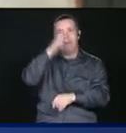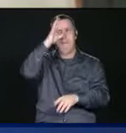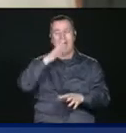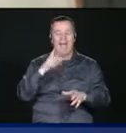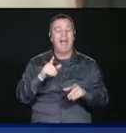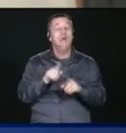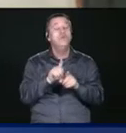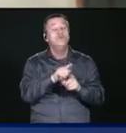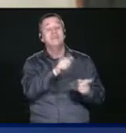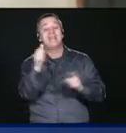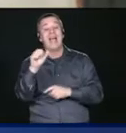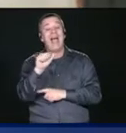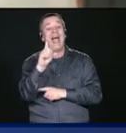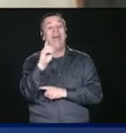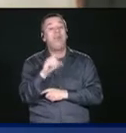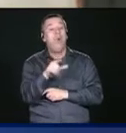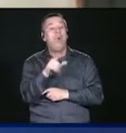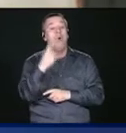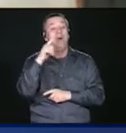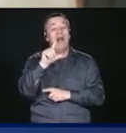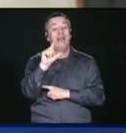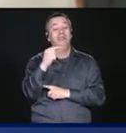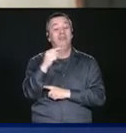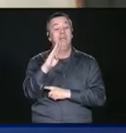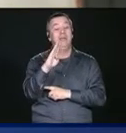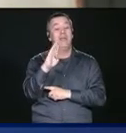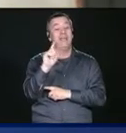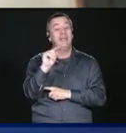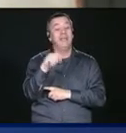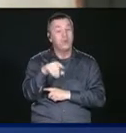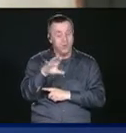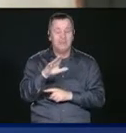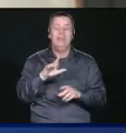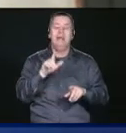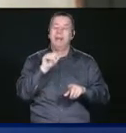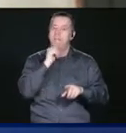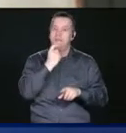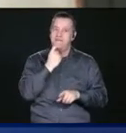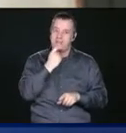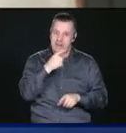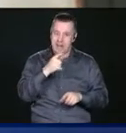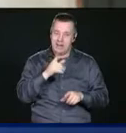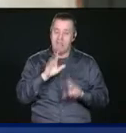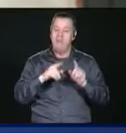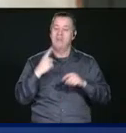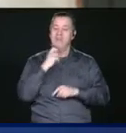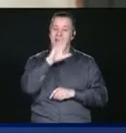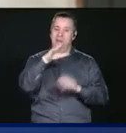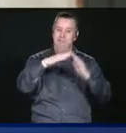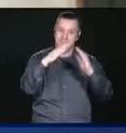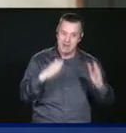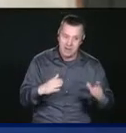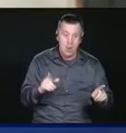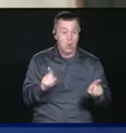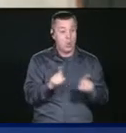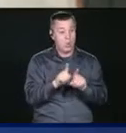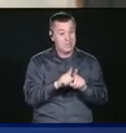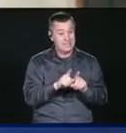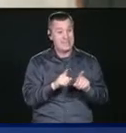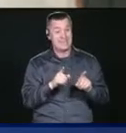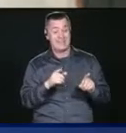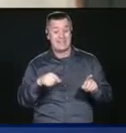LGBTQ, je sais que c'est encore plus difficile. Souvent, c'est difficile à la maison, mais aussi, on se retrouve loin